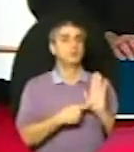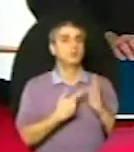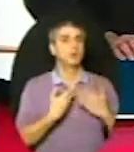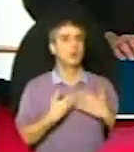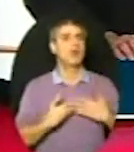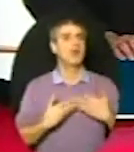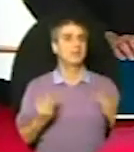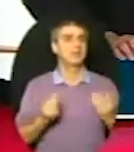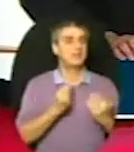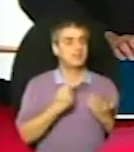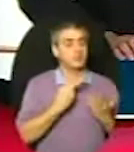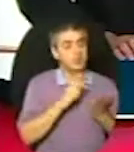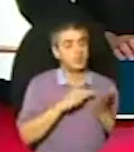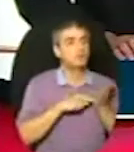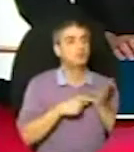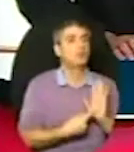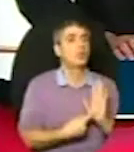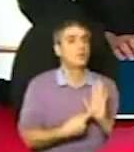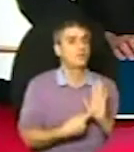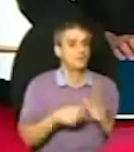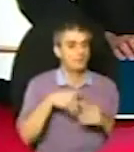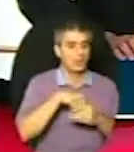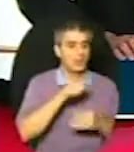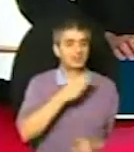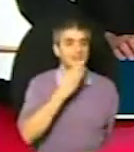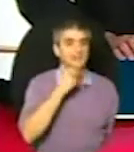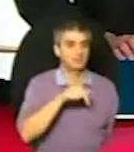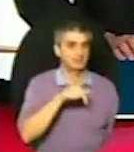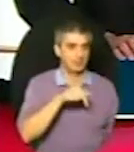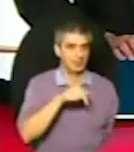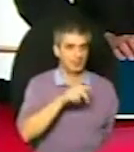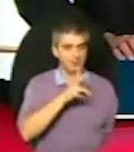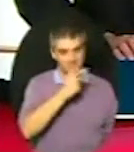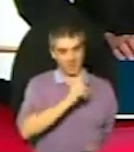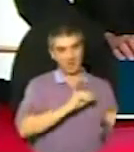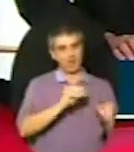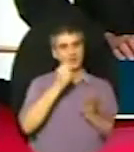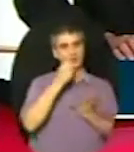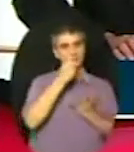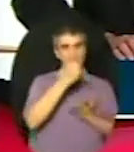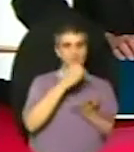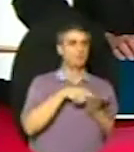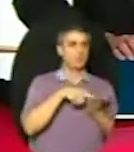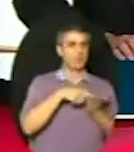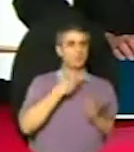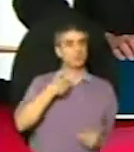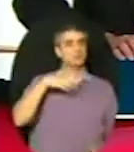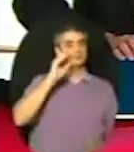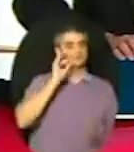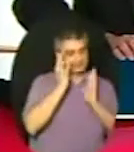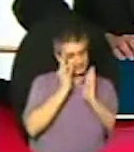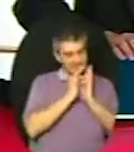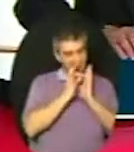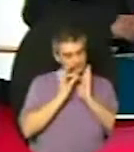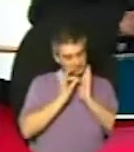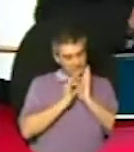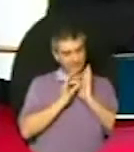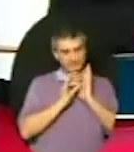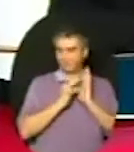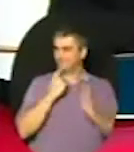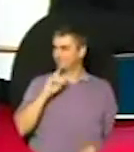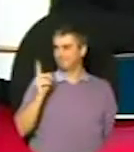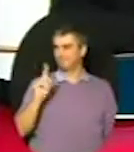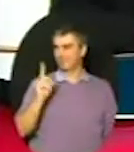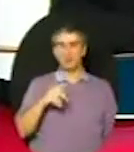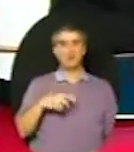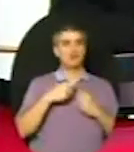דבר שקוף יותר בכנסת ישראל מאשר העברות תקציביות, כי אנחנו מצביעים סעיף סעיף. חבר הכנסת מיקי זוהר, תודה רבה.